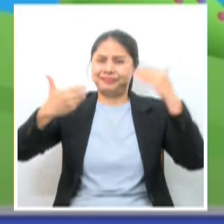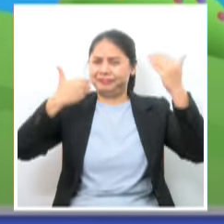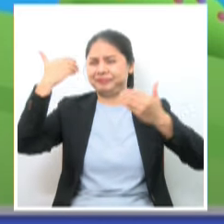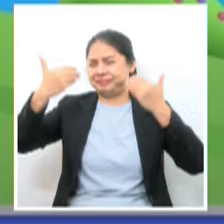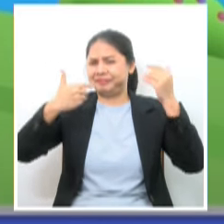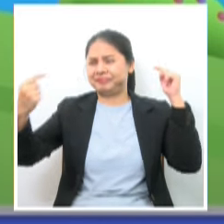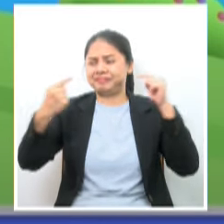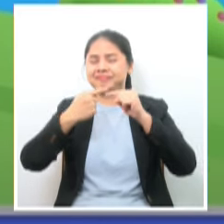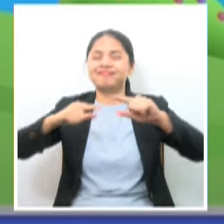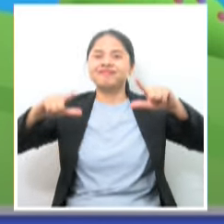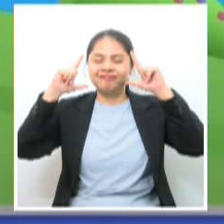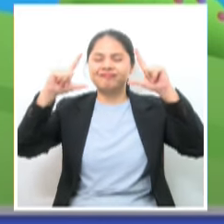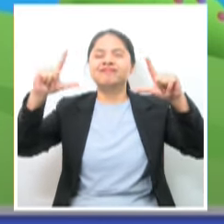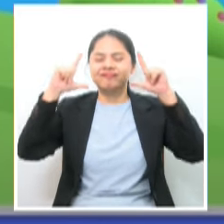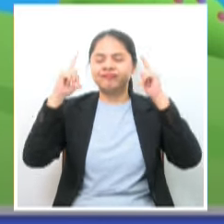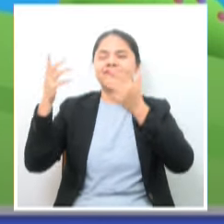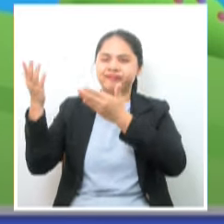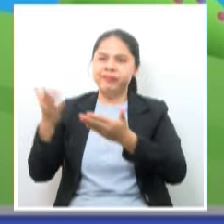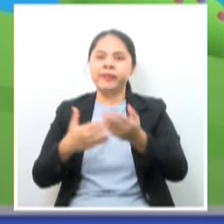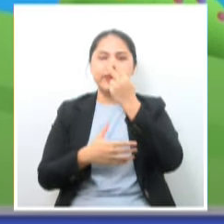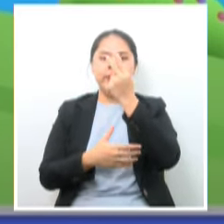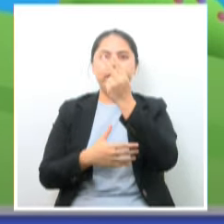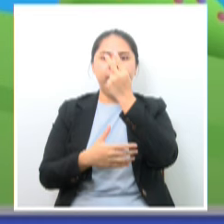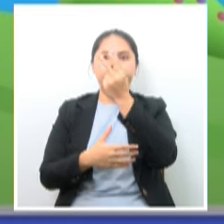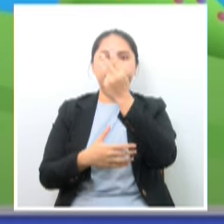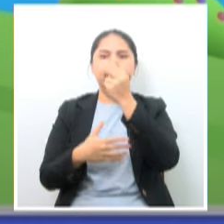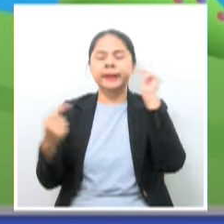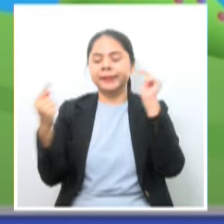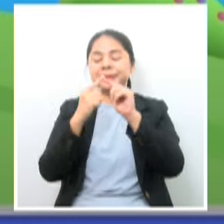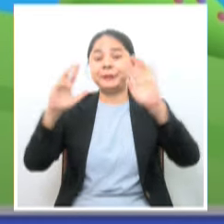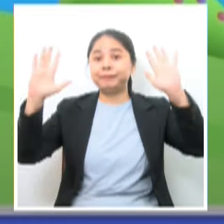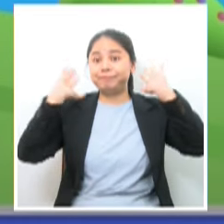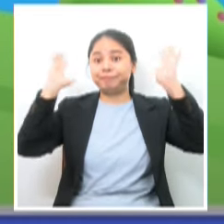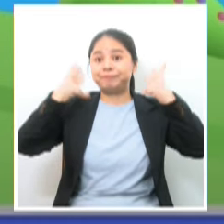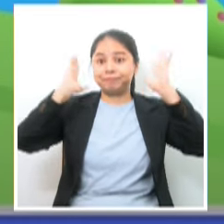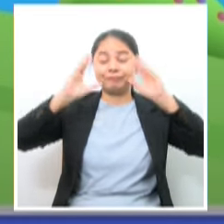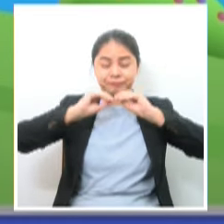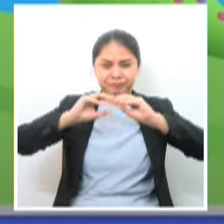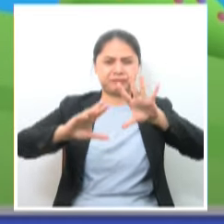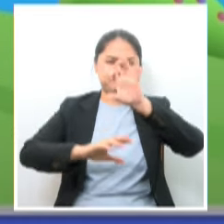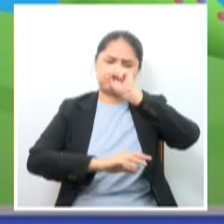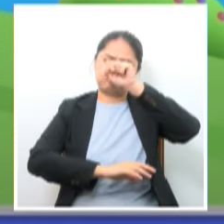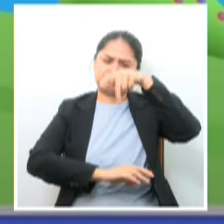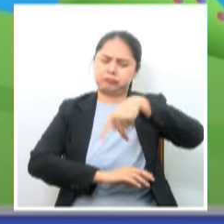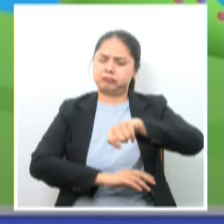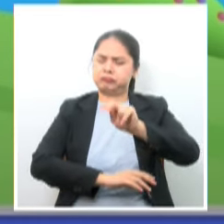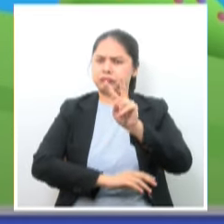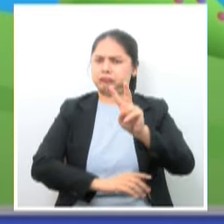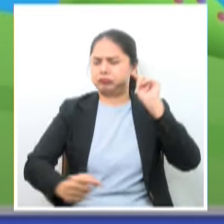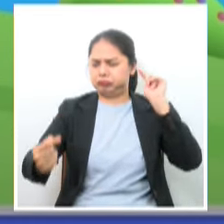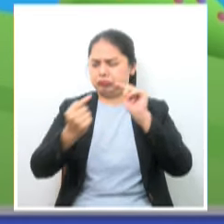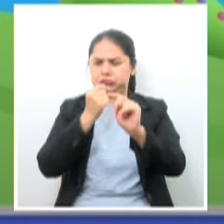อร์นะครับที่เราจะเชิญมาร่วมออกรายการกับพวกเราเราเน้นย้ำว่าการประชาสัมพันธ์การทำงานของสปท.ในยุคใหม่นี่จะทำงานเป็น